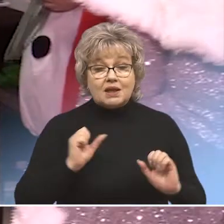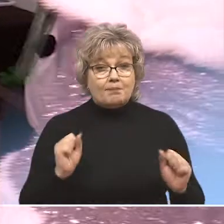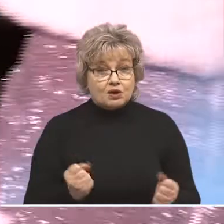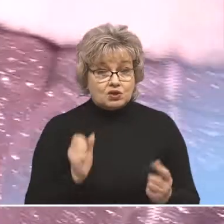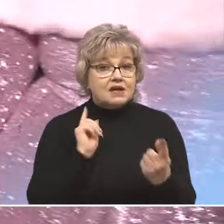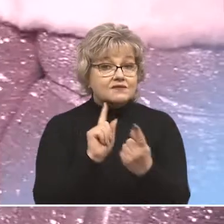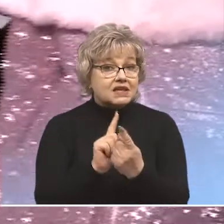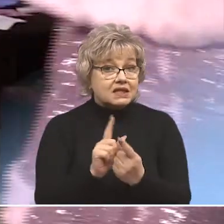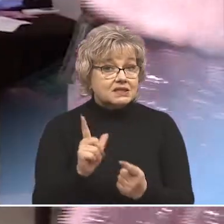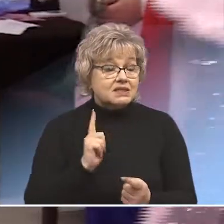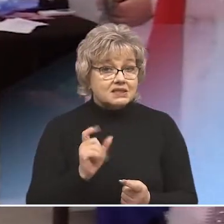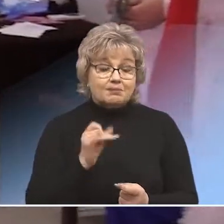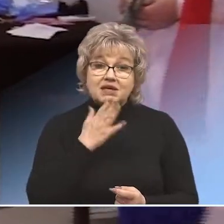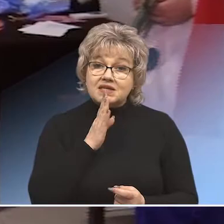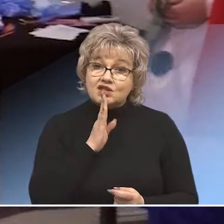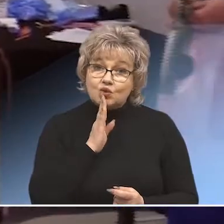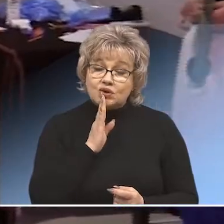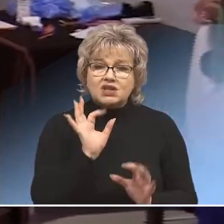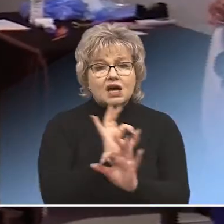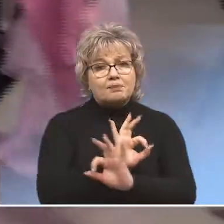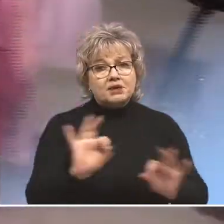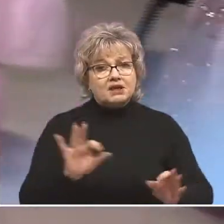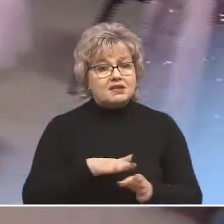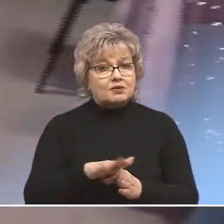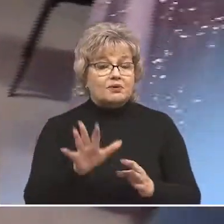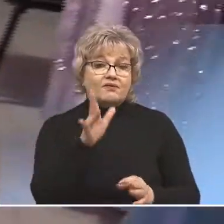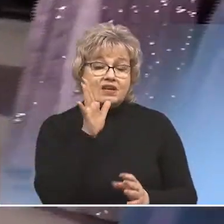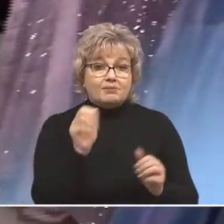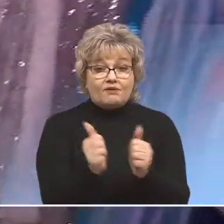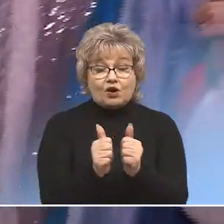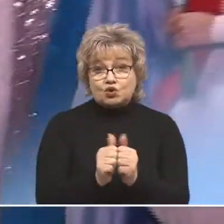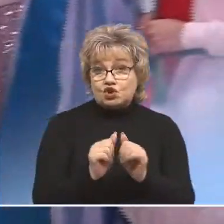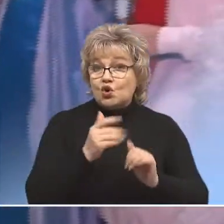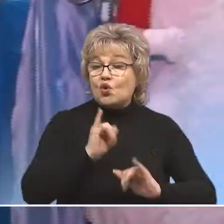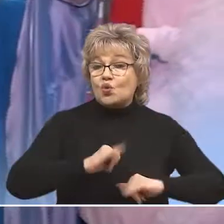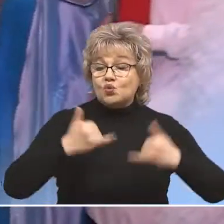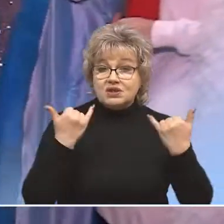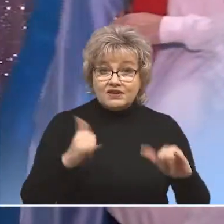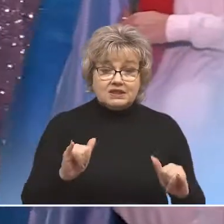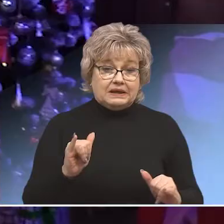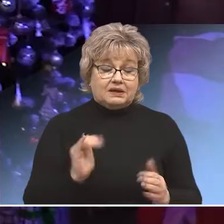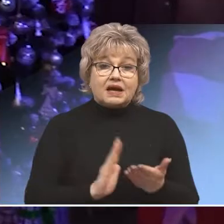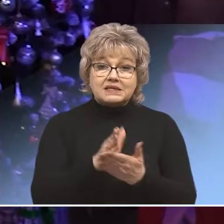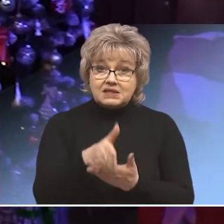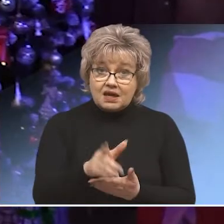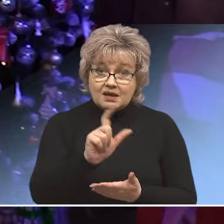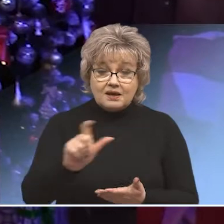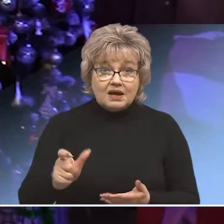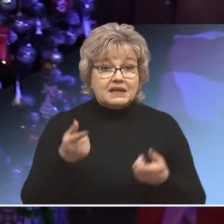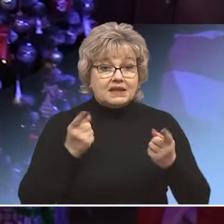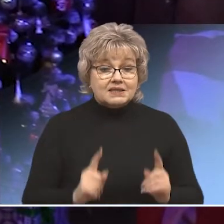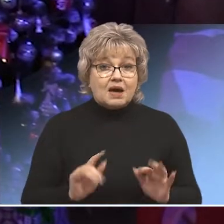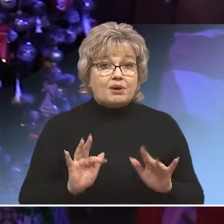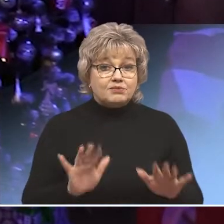Деда Мороза, встретиться с ним и со Снегурочкой и прекрасно провести время в окружении удивительных новогодних гостей. На самом деле